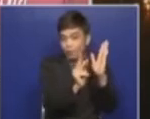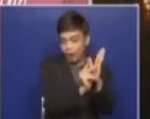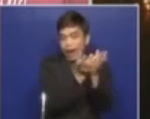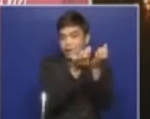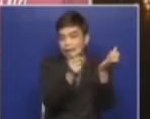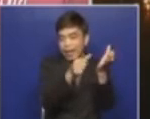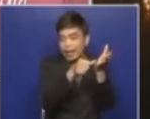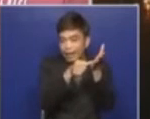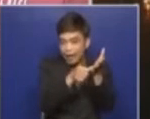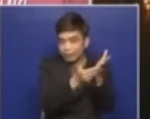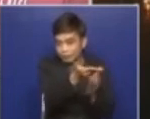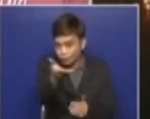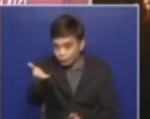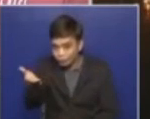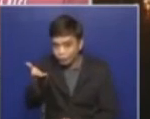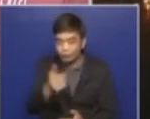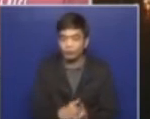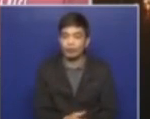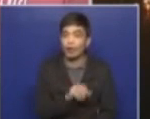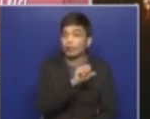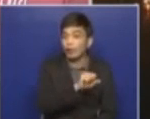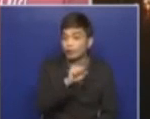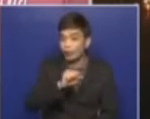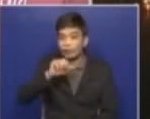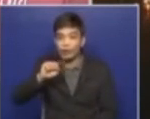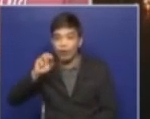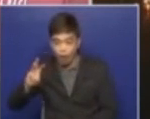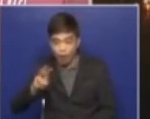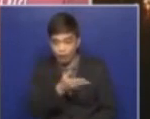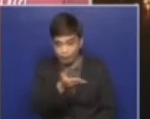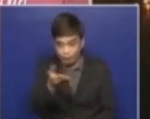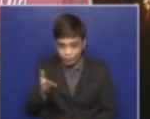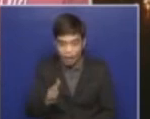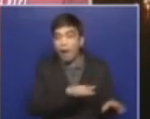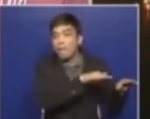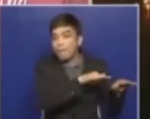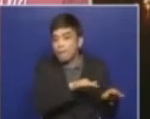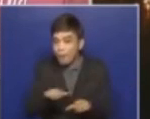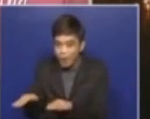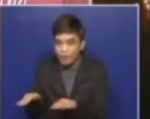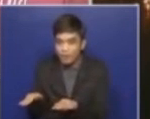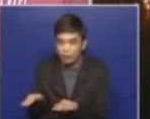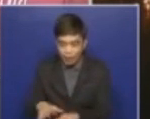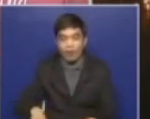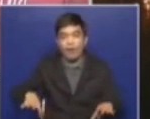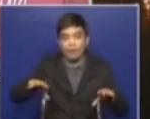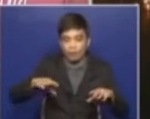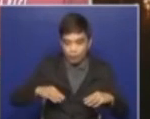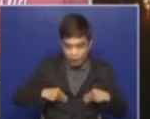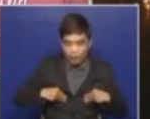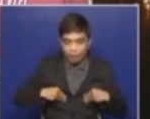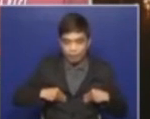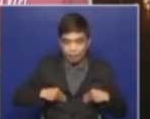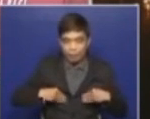ชิกรัฐสภาผู้ทรงเกียรติที่ประกอบไปด้วยส.ส.และส.ว.ได้พร้อมใจกันเห็นชอบรับหลัก